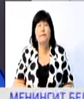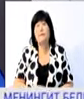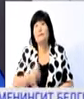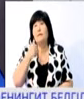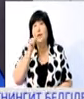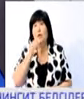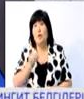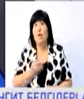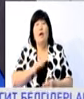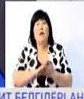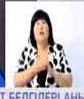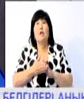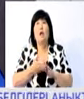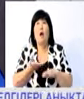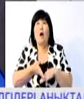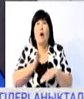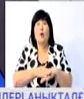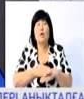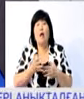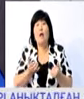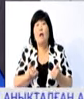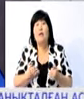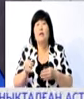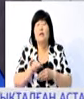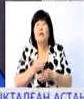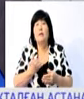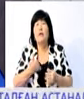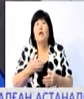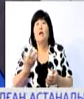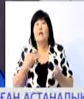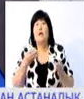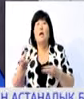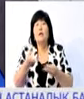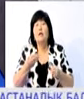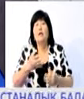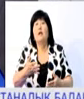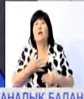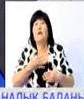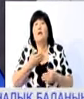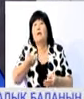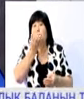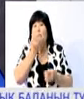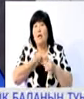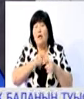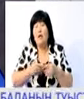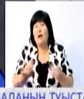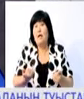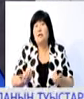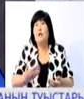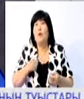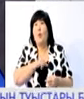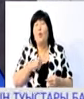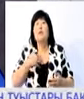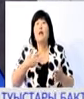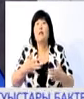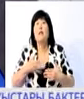Кешегі күні жағдайының ауырлауының алдын алу мақсатында жасанды демалдыру аппаратына қосылған болатын, бірақ жағдайының тұрақтыруына байланысты қазіргі таңда өзі